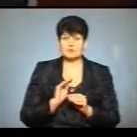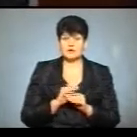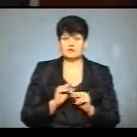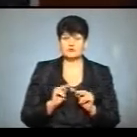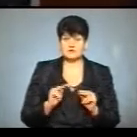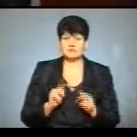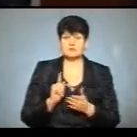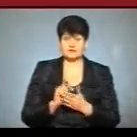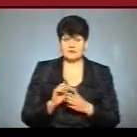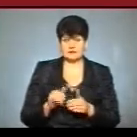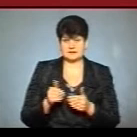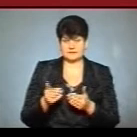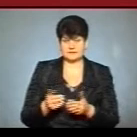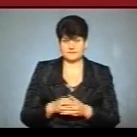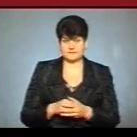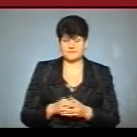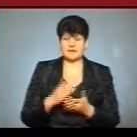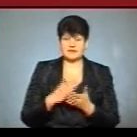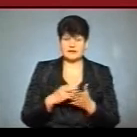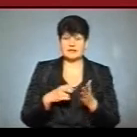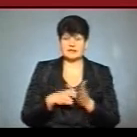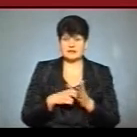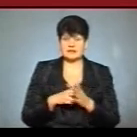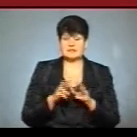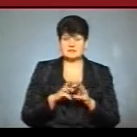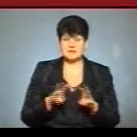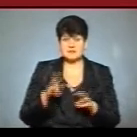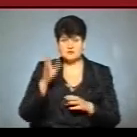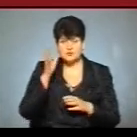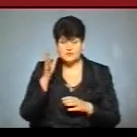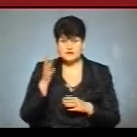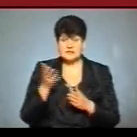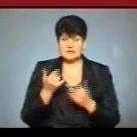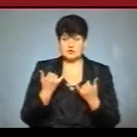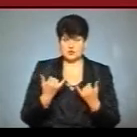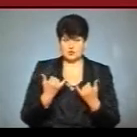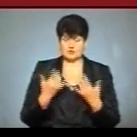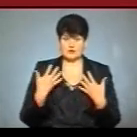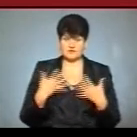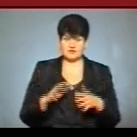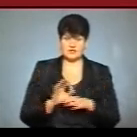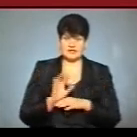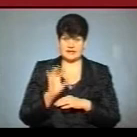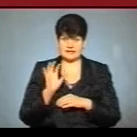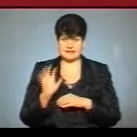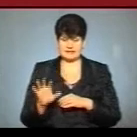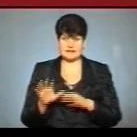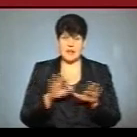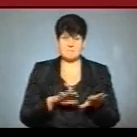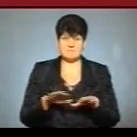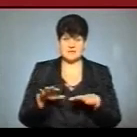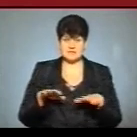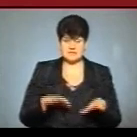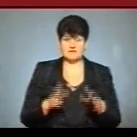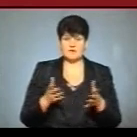вчительці мусять дати. Є лист Міністерства освіти, який сьогодні вже надіслано на місця,